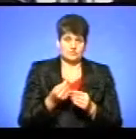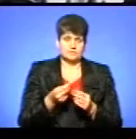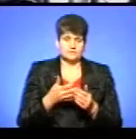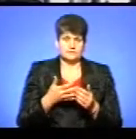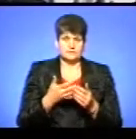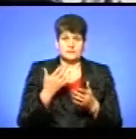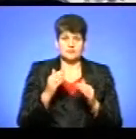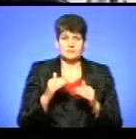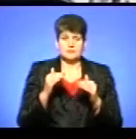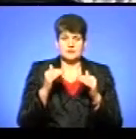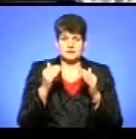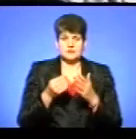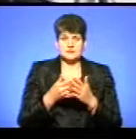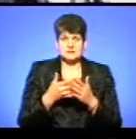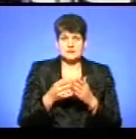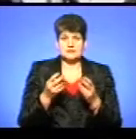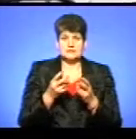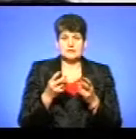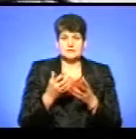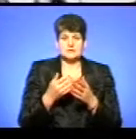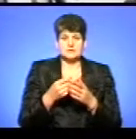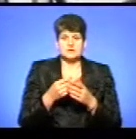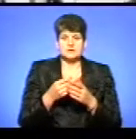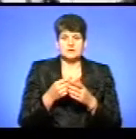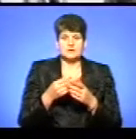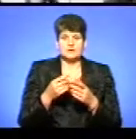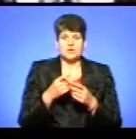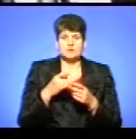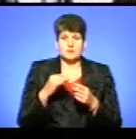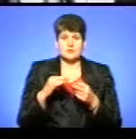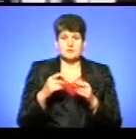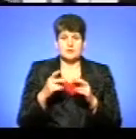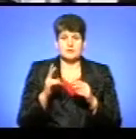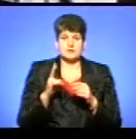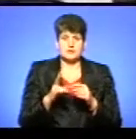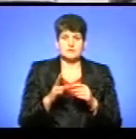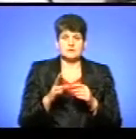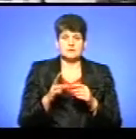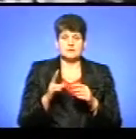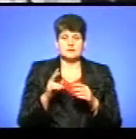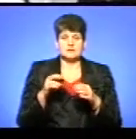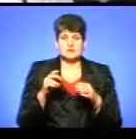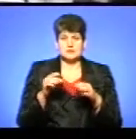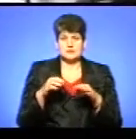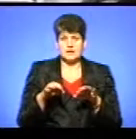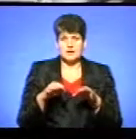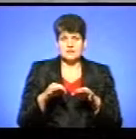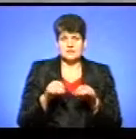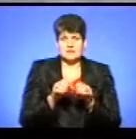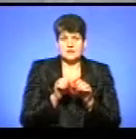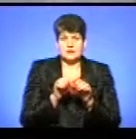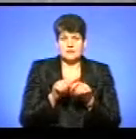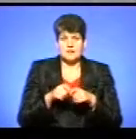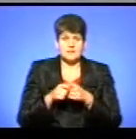Якщо піднявся тариф, хоча б міняти транспорт, тому що є маршрутки, які нормальні, є маршрутки, які в принципі розвалюються на ходу.